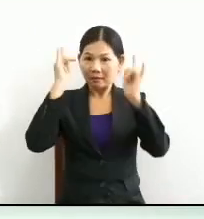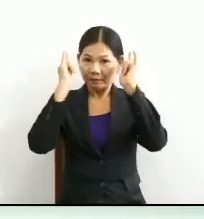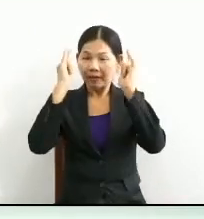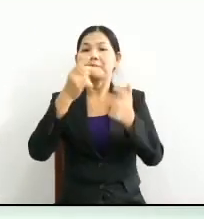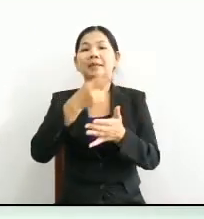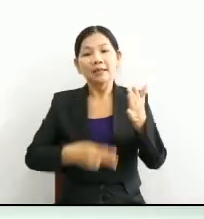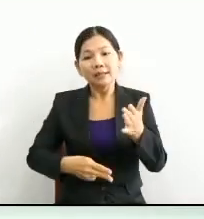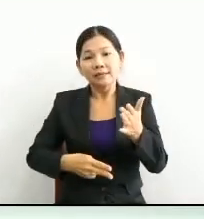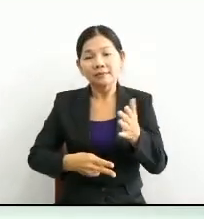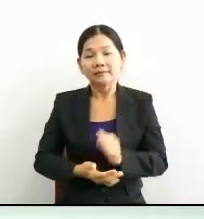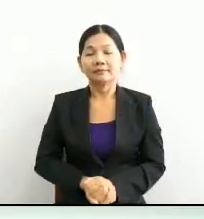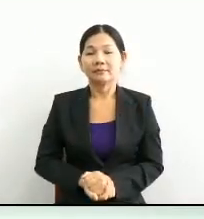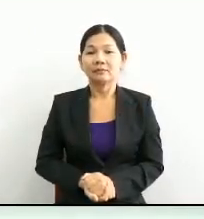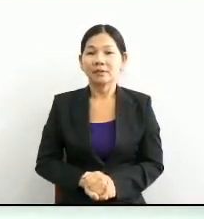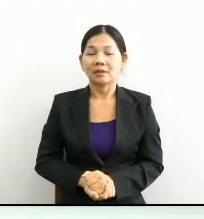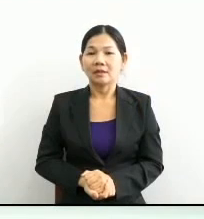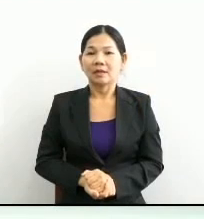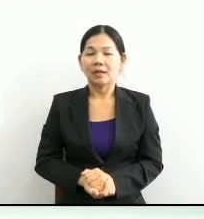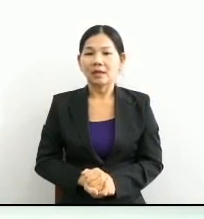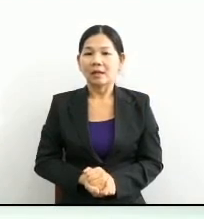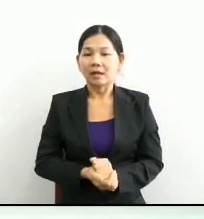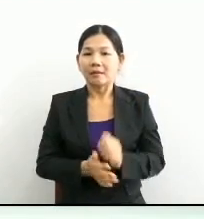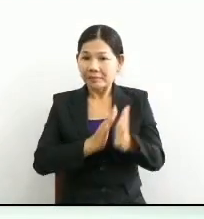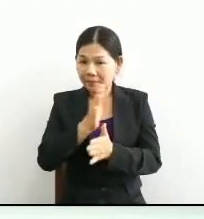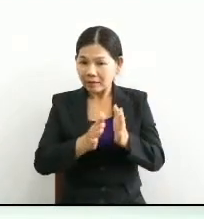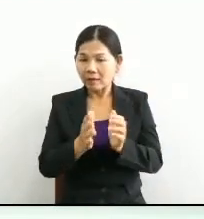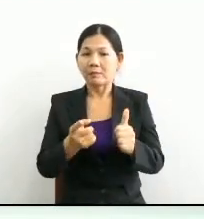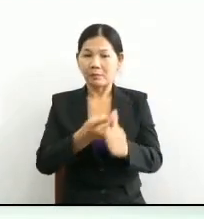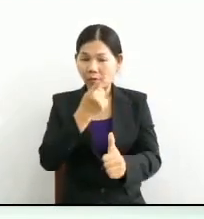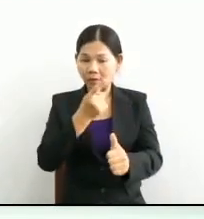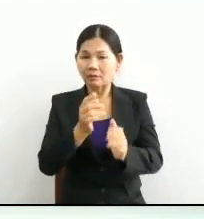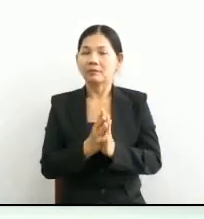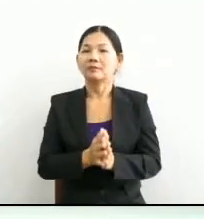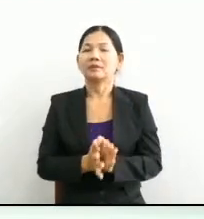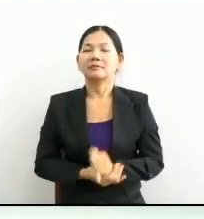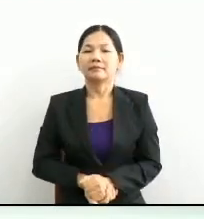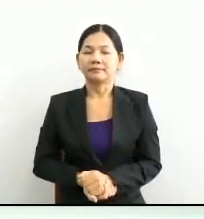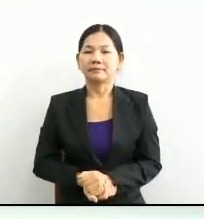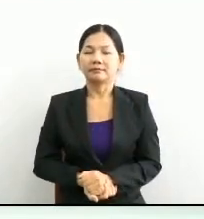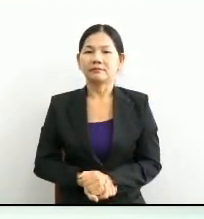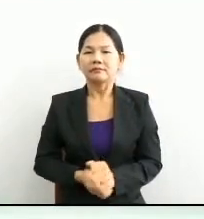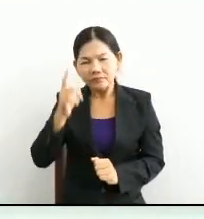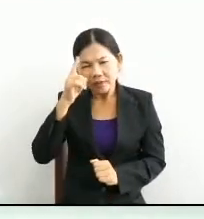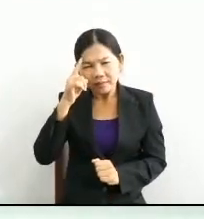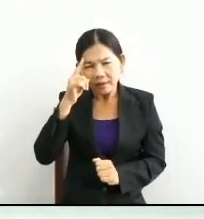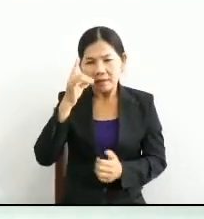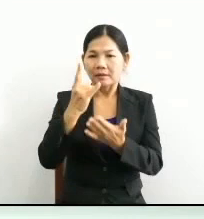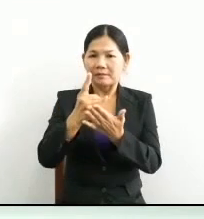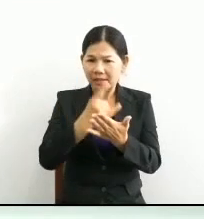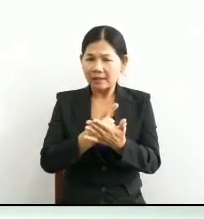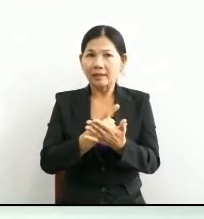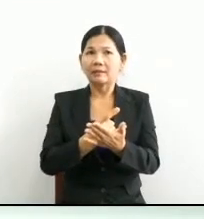ấy ạ, tập bắt âm nan dương, để dương bàn riêng môn mày riêng đi mà mày riêng môn đấy, còn cần mấy riêng mày riêng ấy